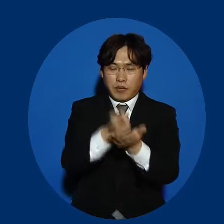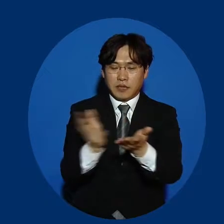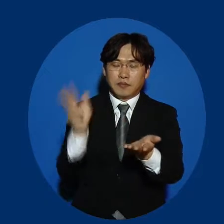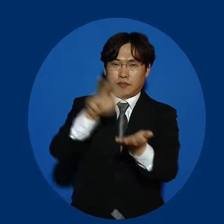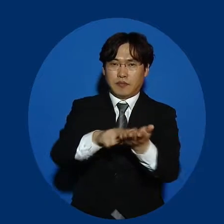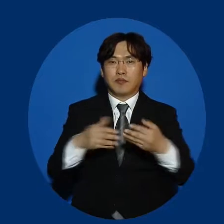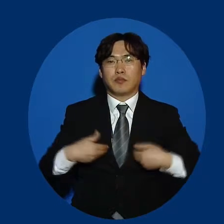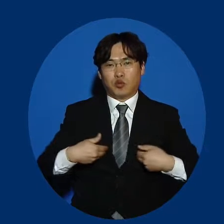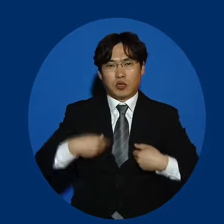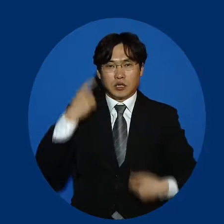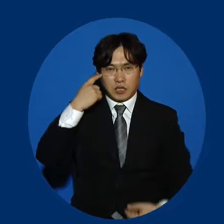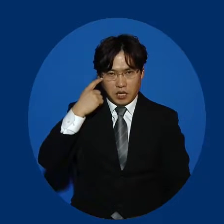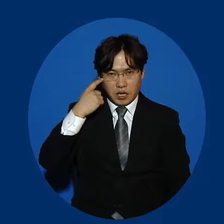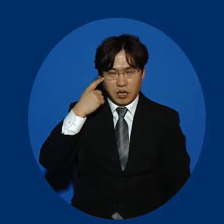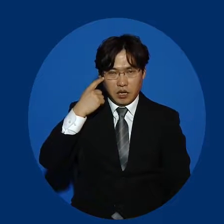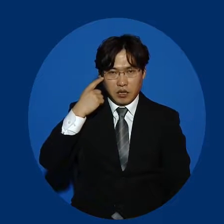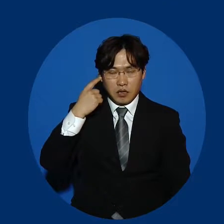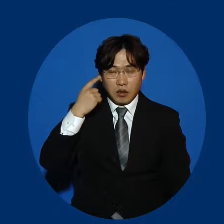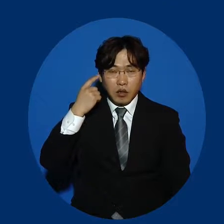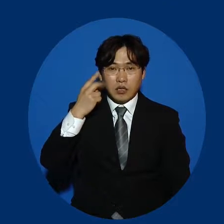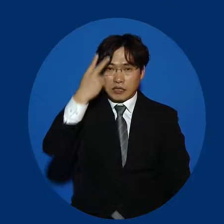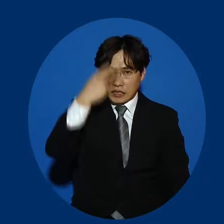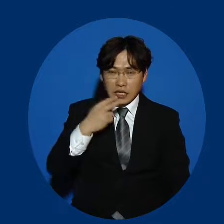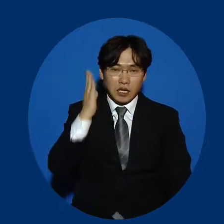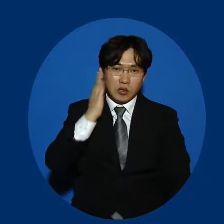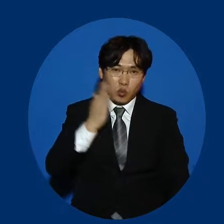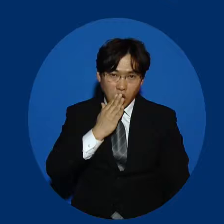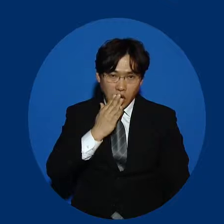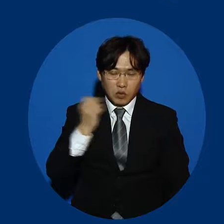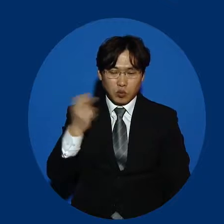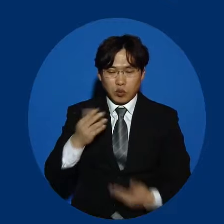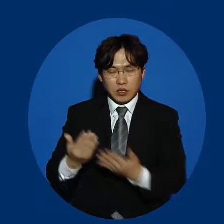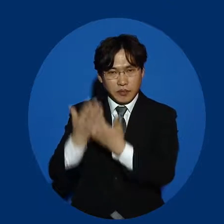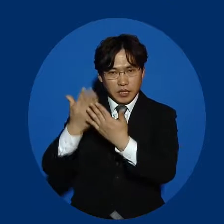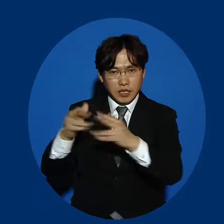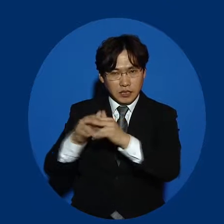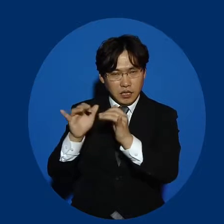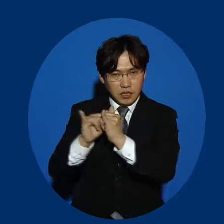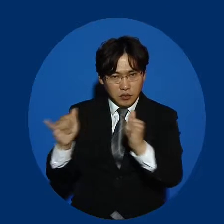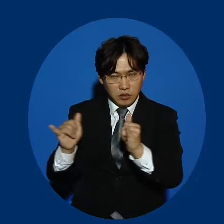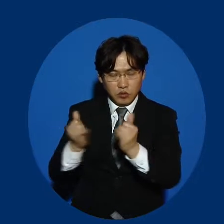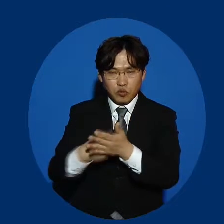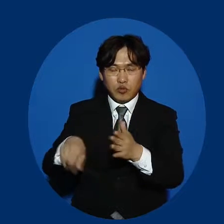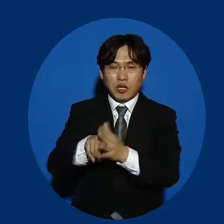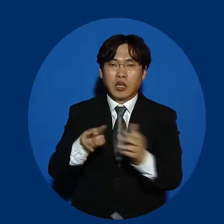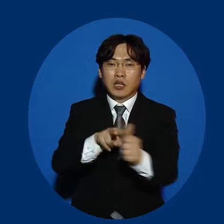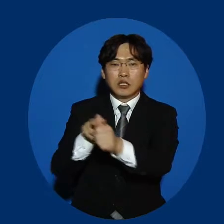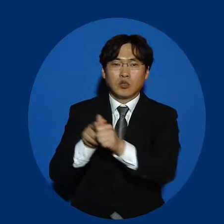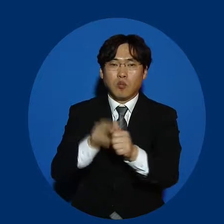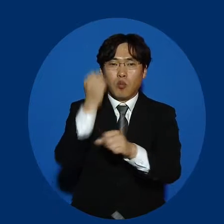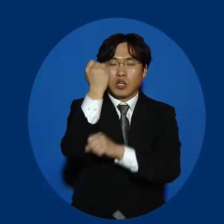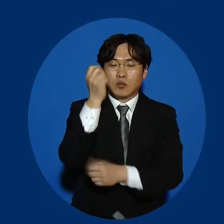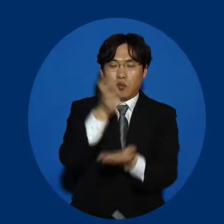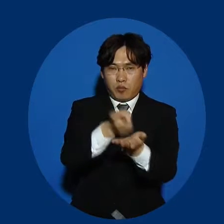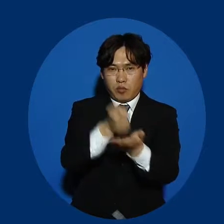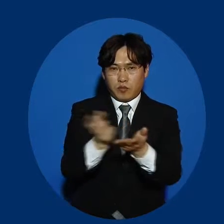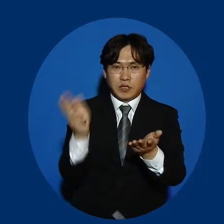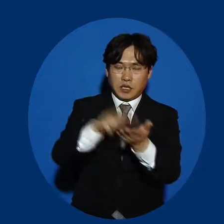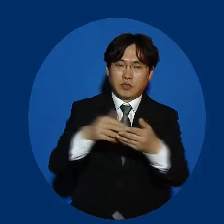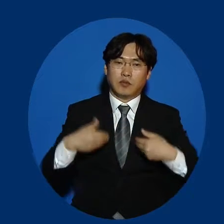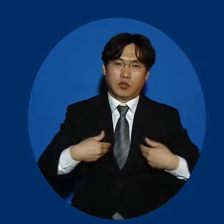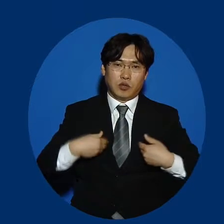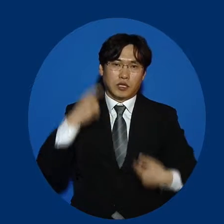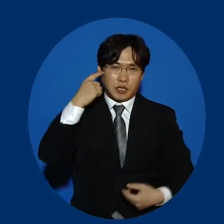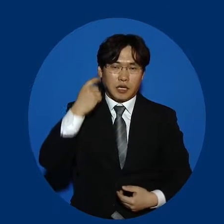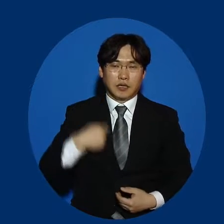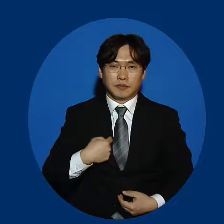정보기본법이 만들어야 된다. 감각장애 중심으로 발달장애를 포함해서 필요하다는 생각이 들고 지역 간의 네트워크가 좀 필요하고요.